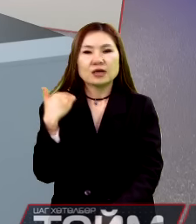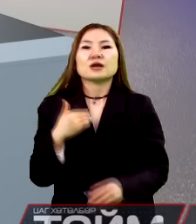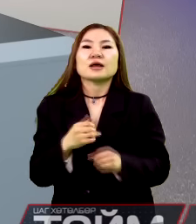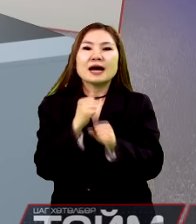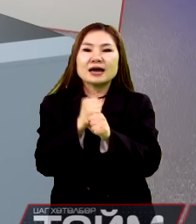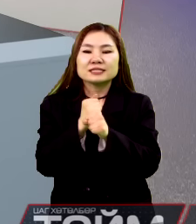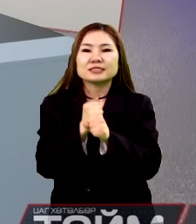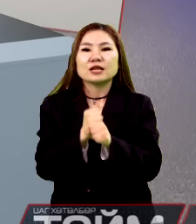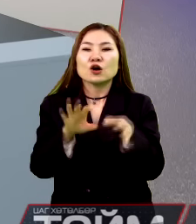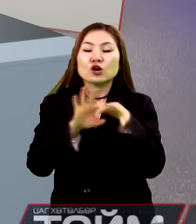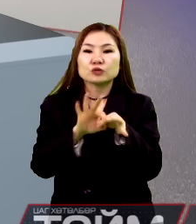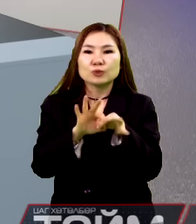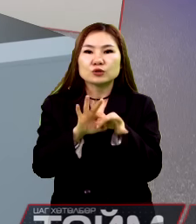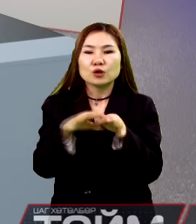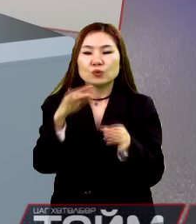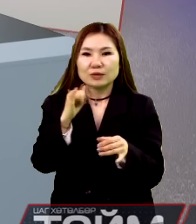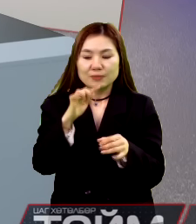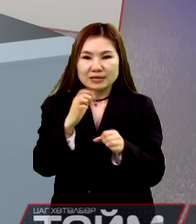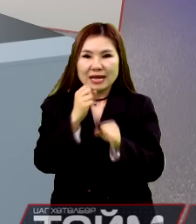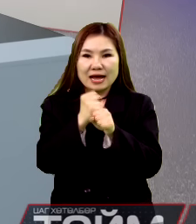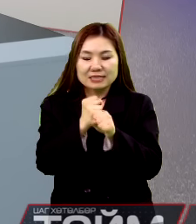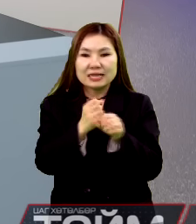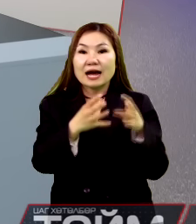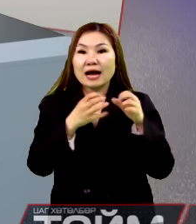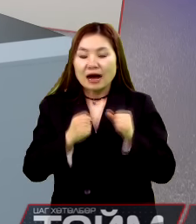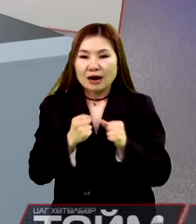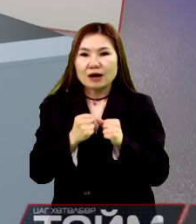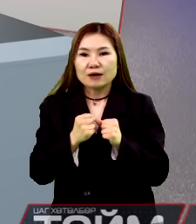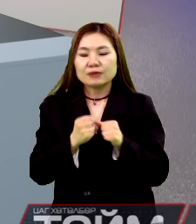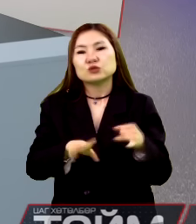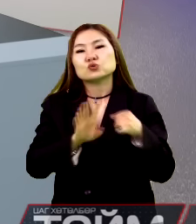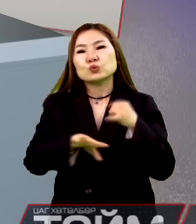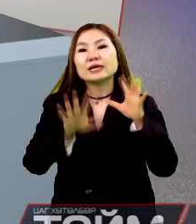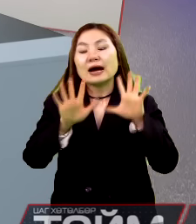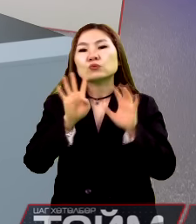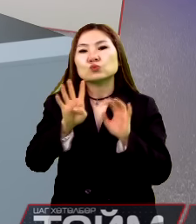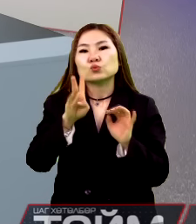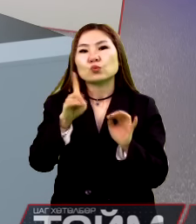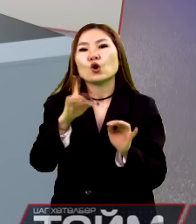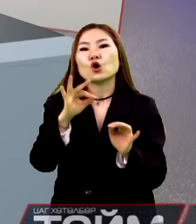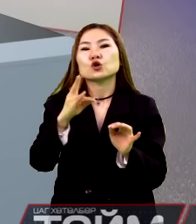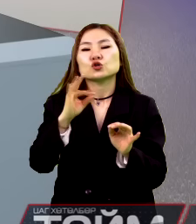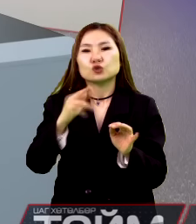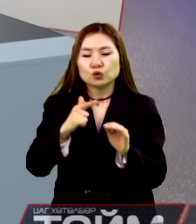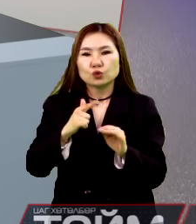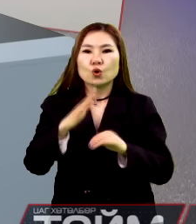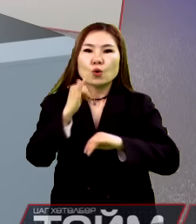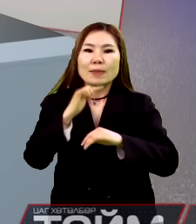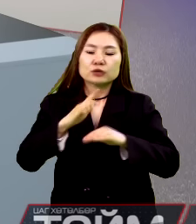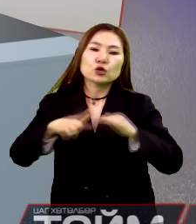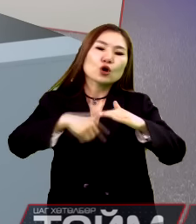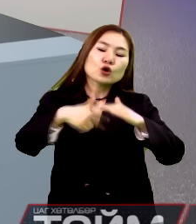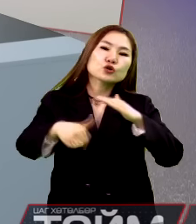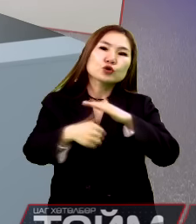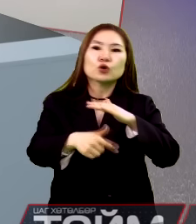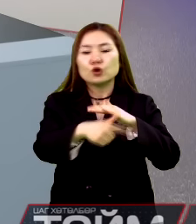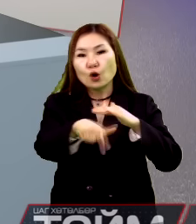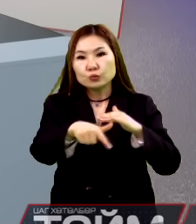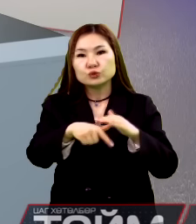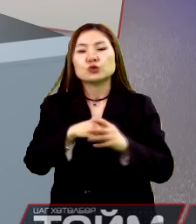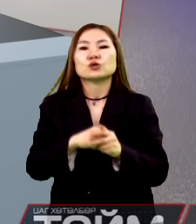ажиллагаатай холбоотой байна тийм ээ. Тэгэхээр хотын дарга одоо ажиллаа авсан цагаас эхлээд ер нь сүүлийн 14 хоног бол яг энэ хотоороо